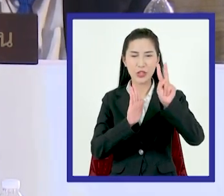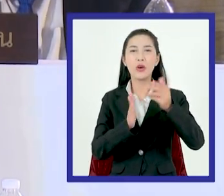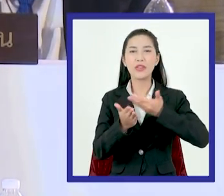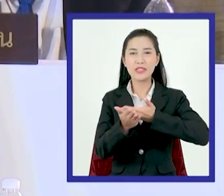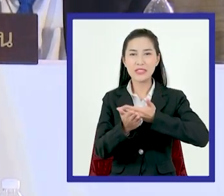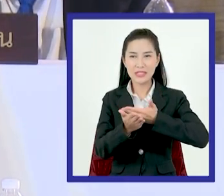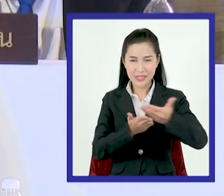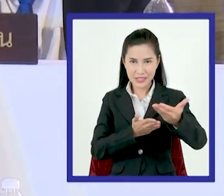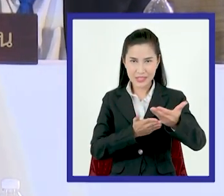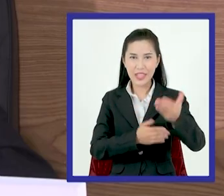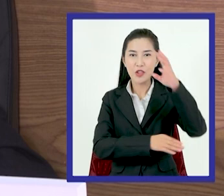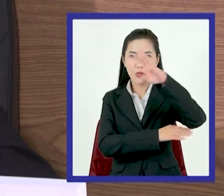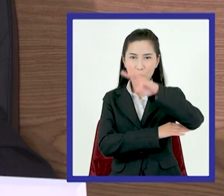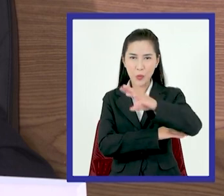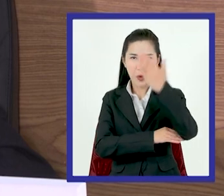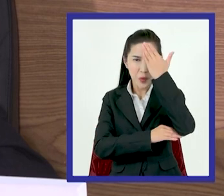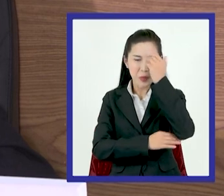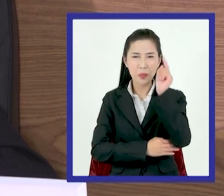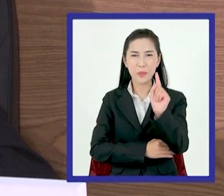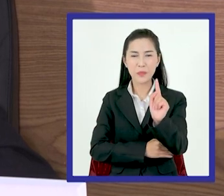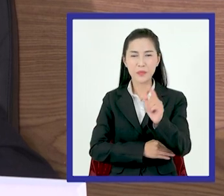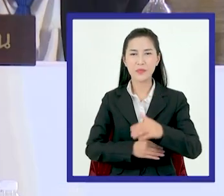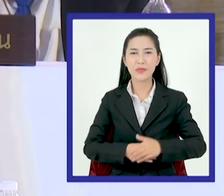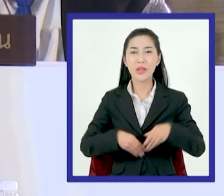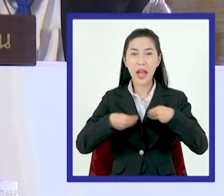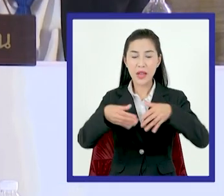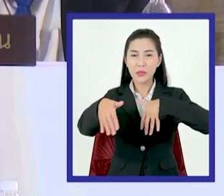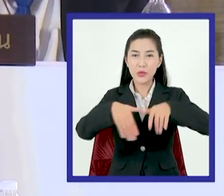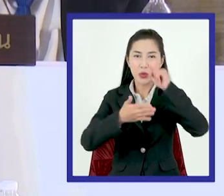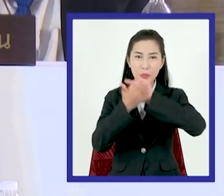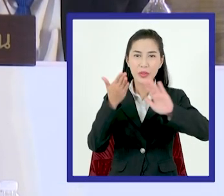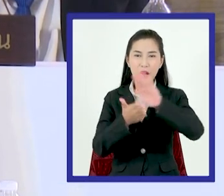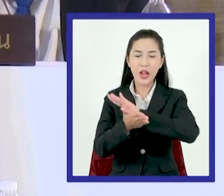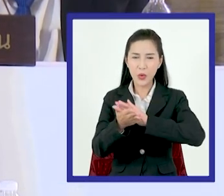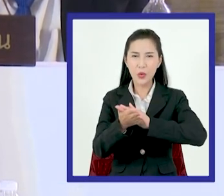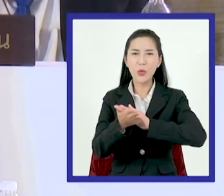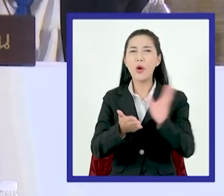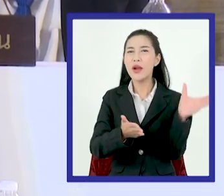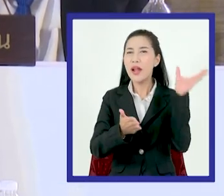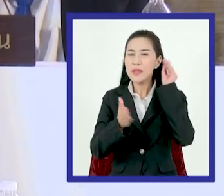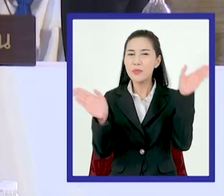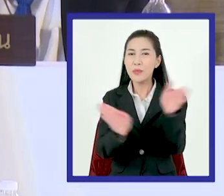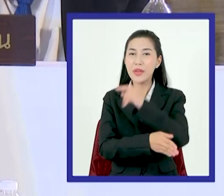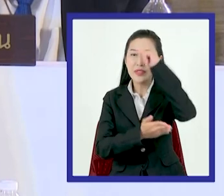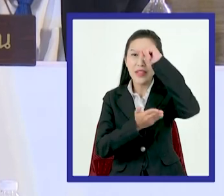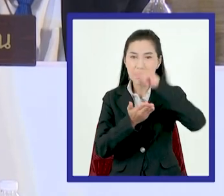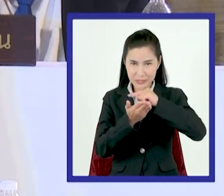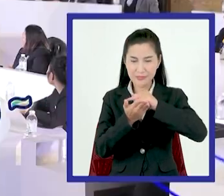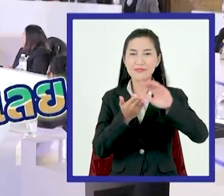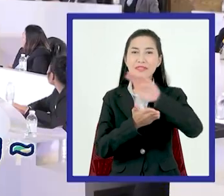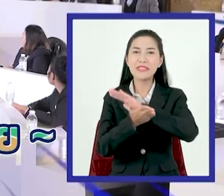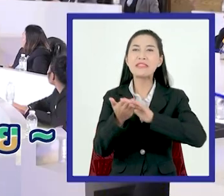นครับเพื่ออะไรครับเพื่อให้ประชาชนทั้งประเทศรู้ว่าเมื่อไหร่ที่เพลงชาติไทยดังขึ้นนั่นแหละครับเงินเข้า